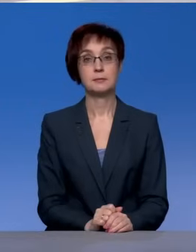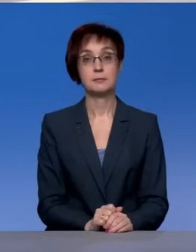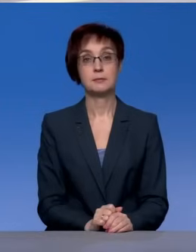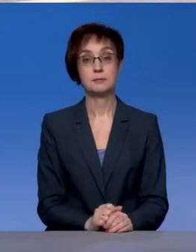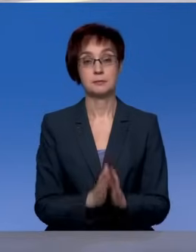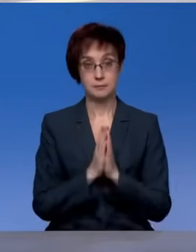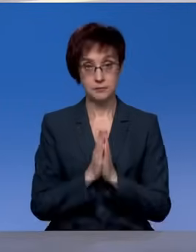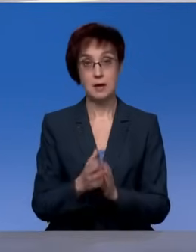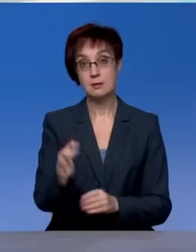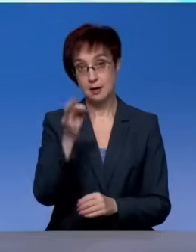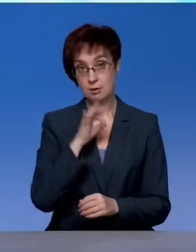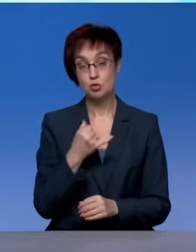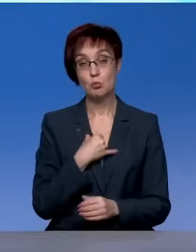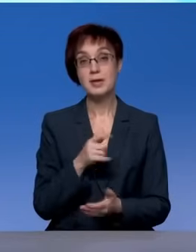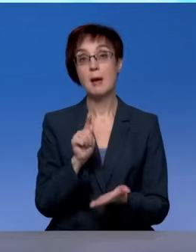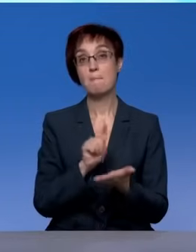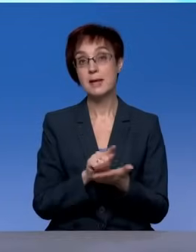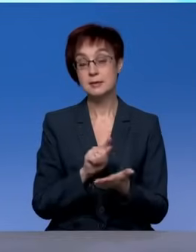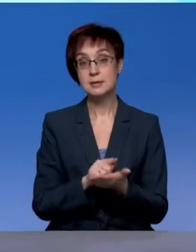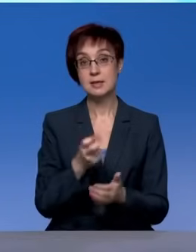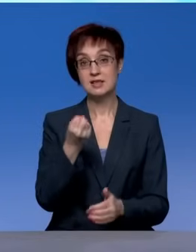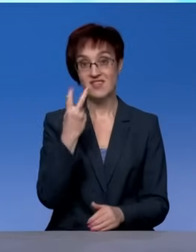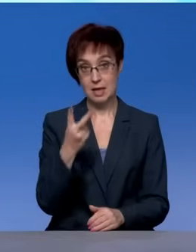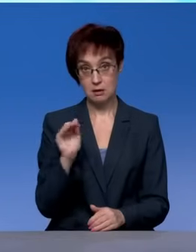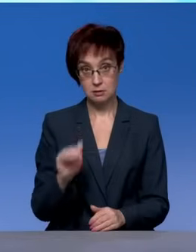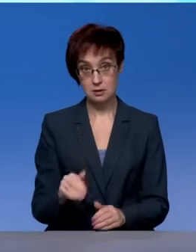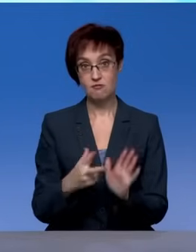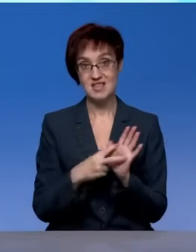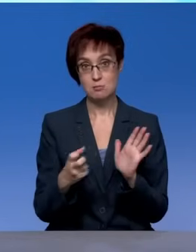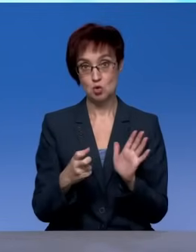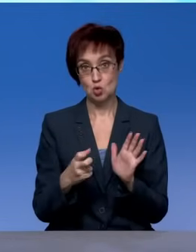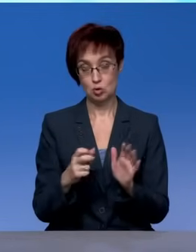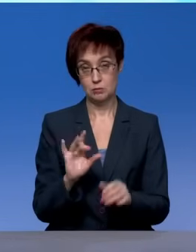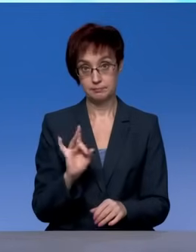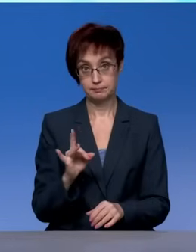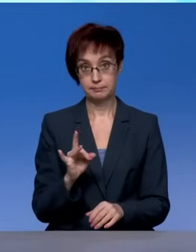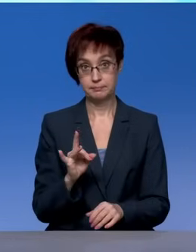добрый пожалуйста, вечер. У меня пенсия 12 800. Вот.